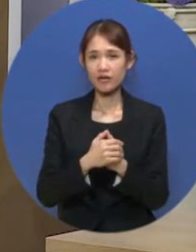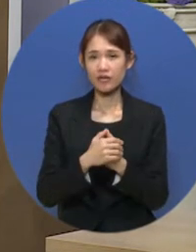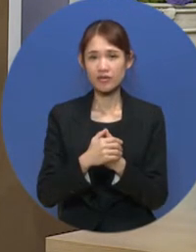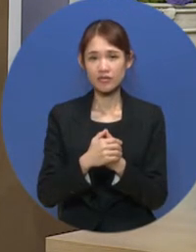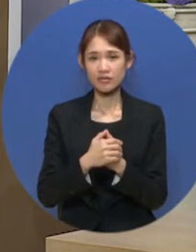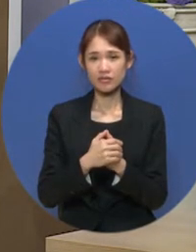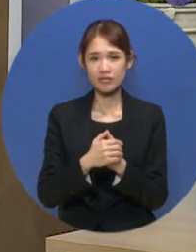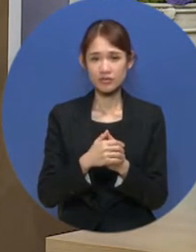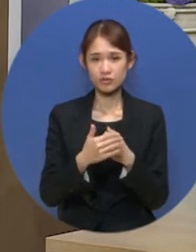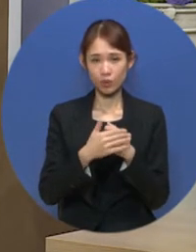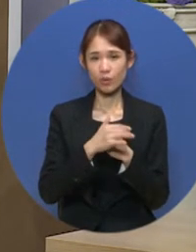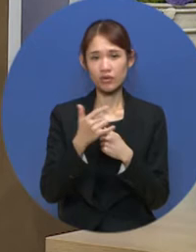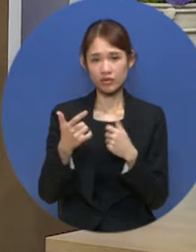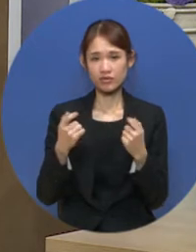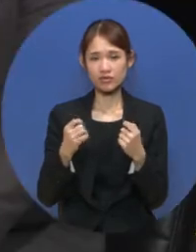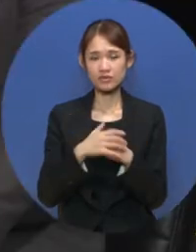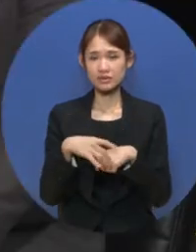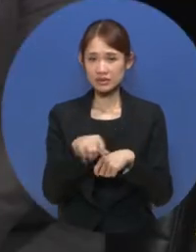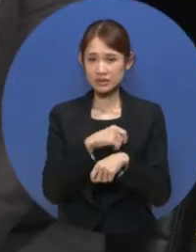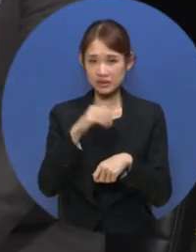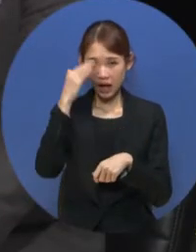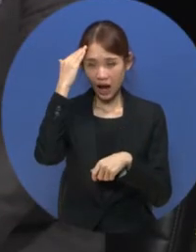네, 생각이 들거든요. 큰 도움이 되죠. 네. 특히나